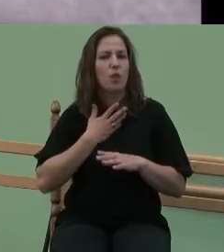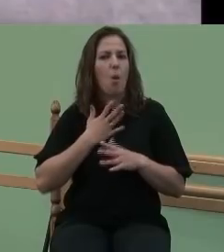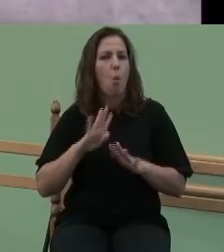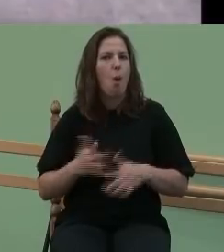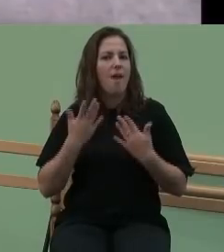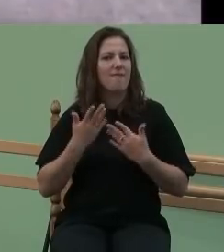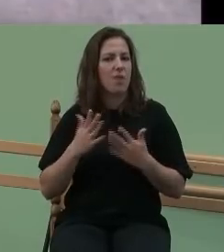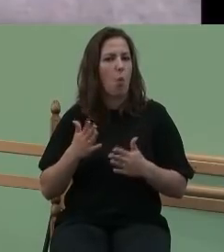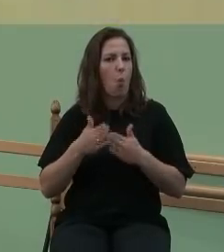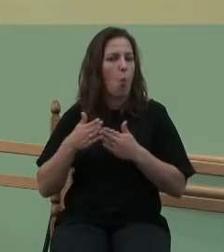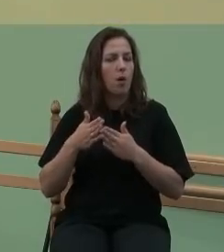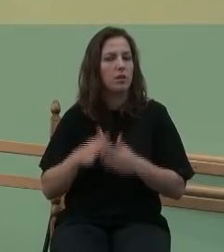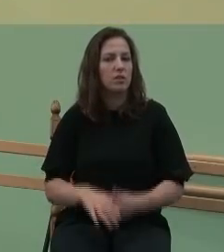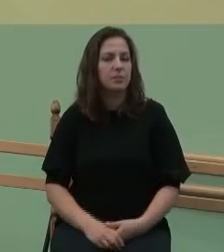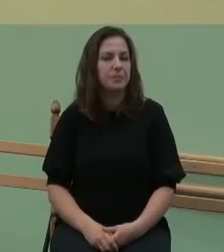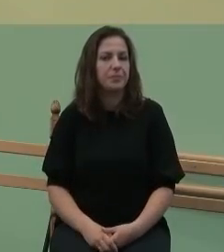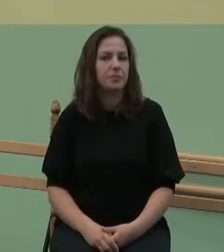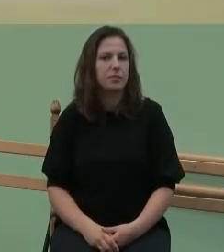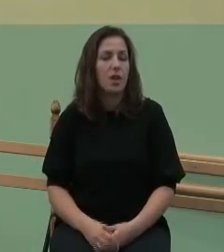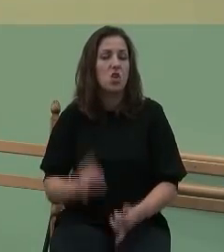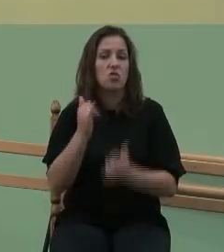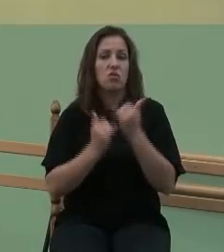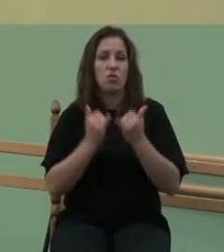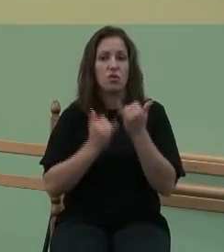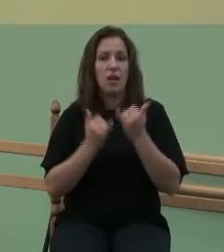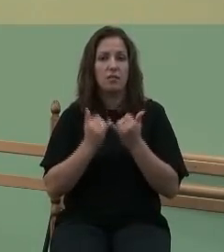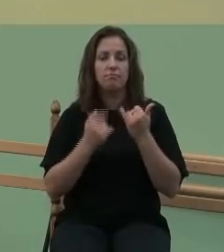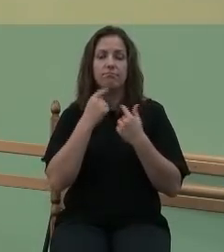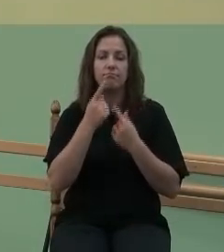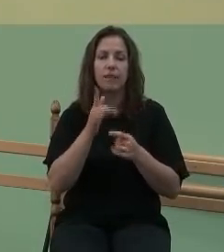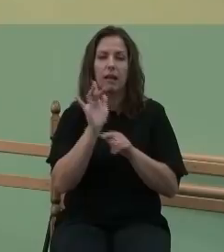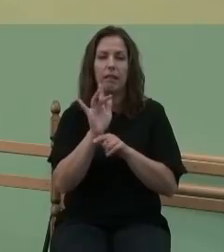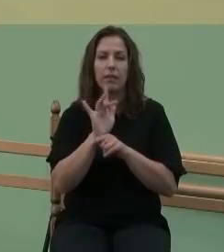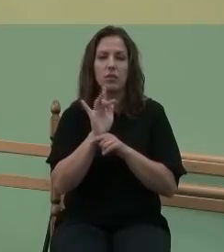coś ukryć. Jeżeli, tutaj powiem